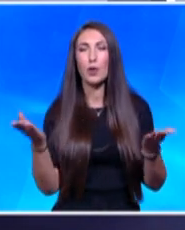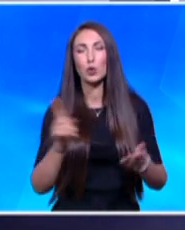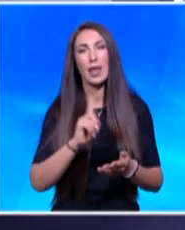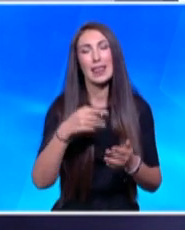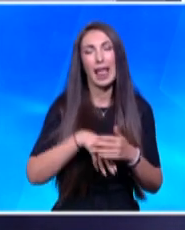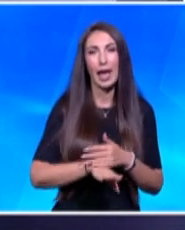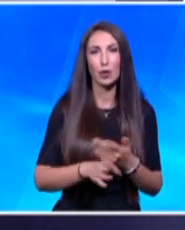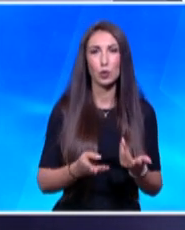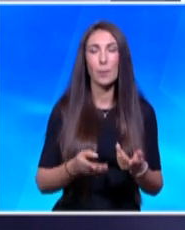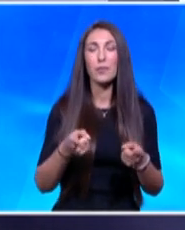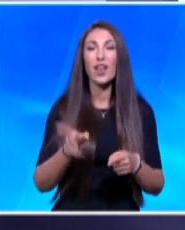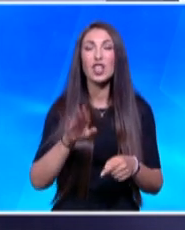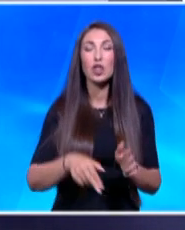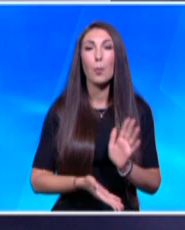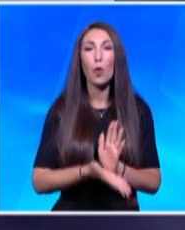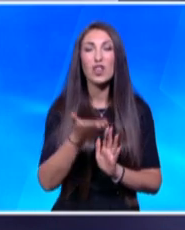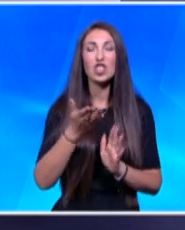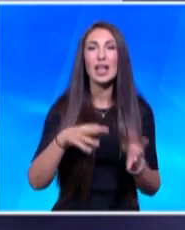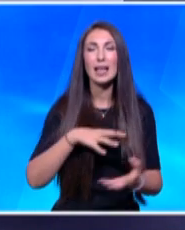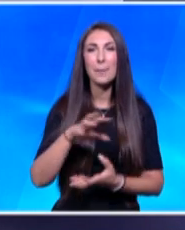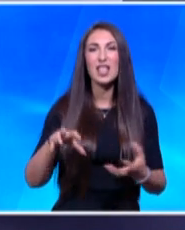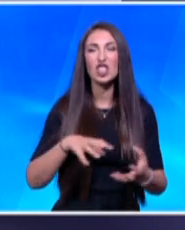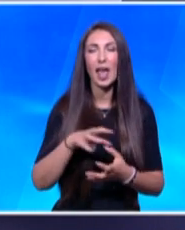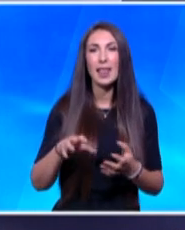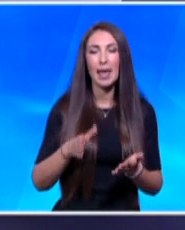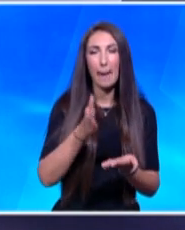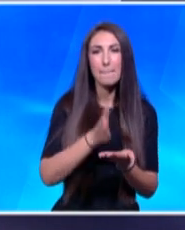ще повиши ли напрежението между